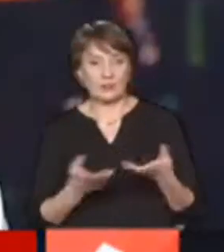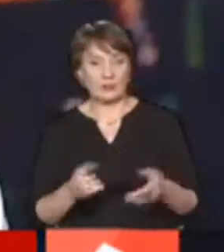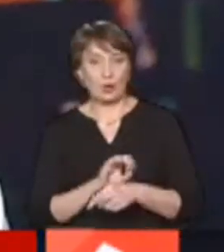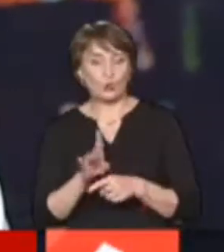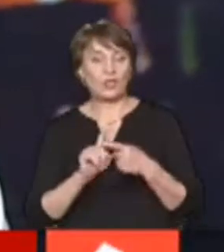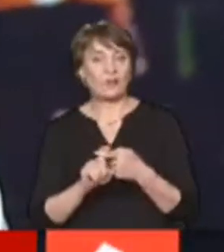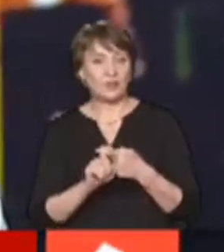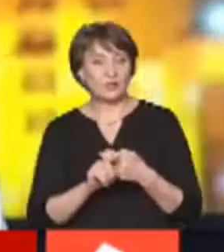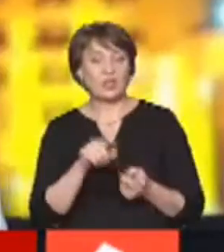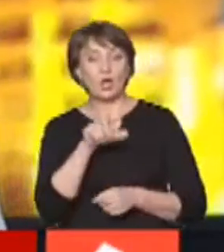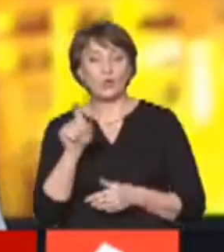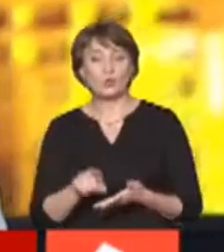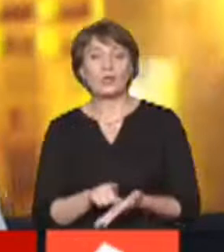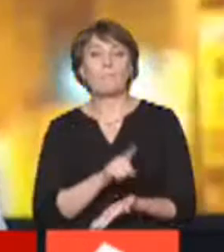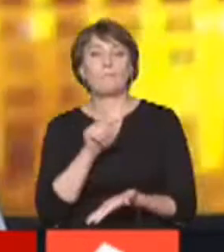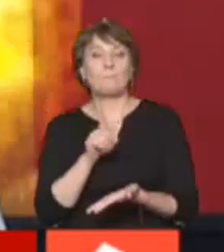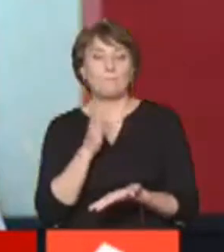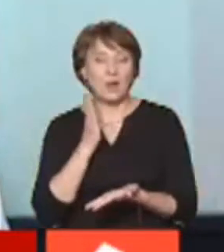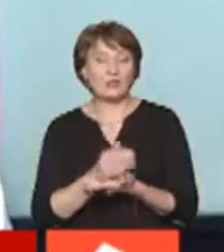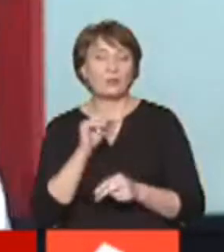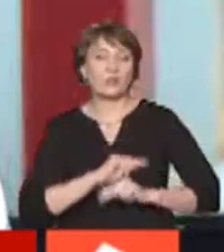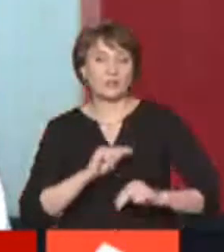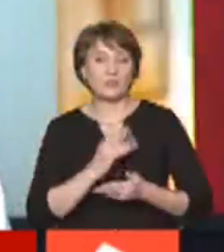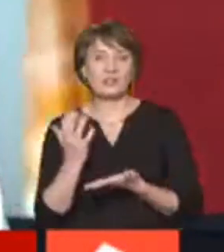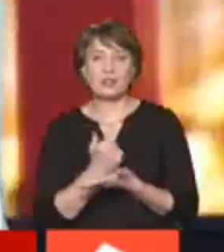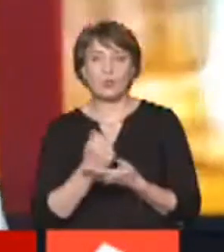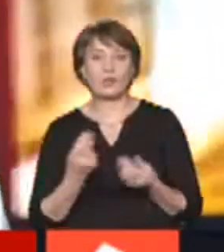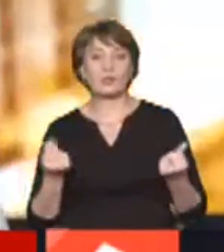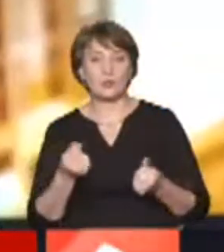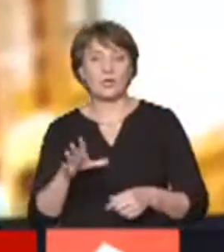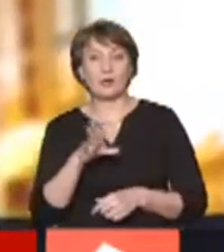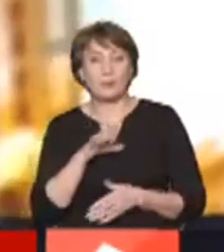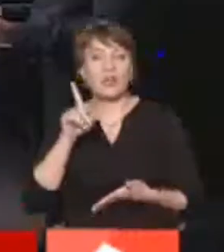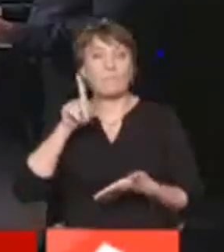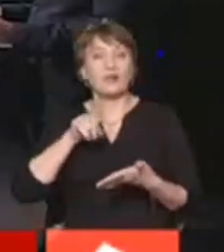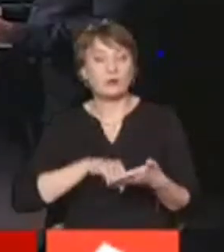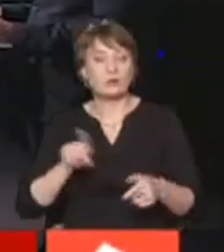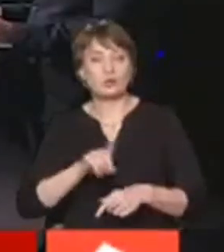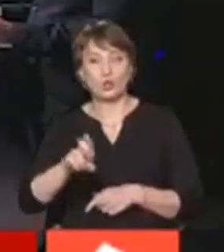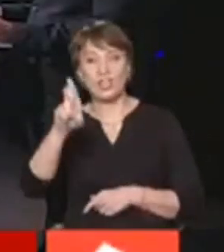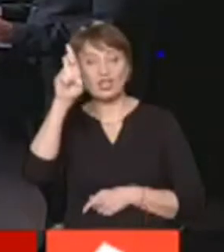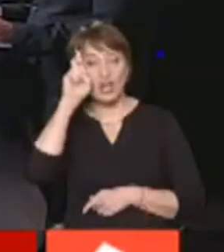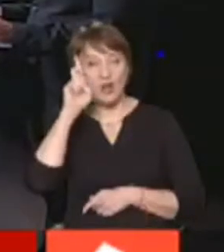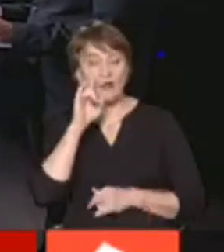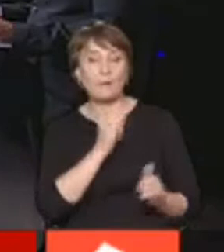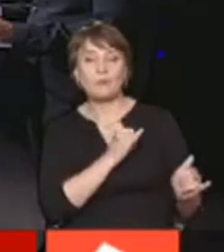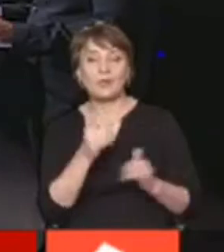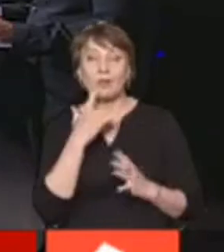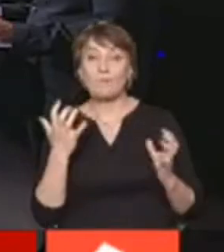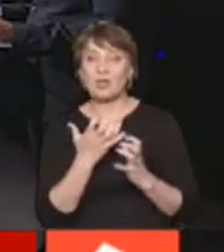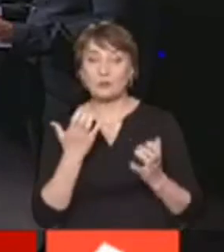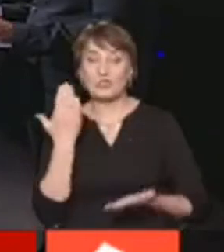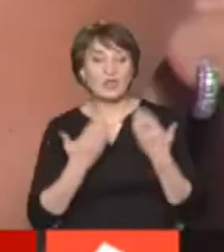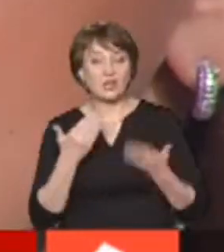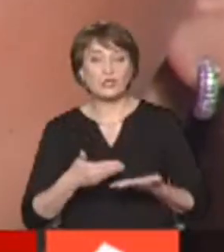Але люди мають працювати, люди мають заробляти кошти і бути переконаними, що держава про них піклується. Якщо держава не допомагає